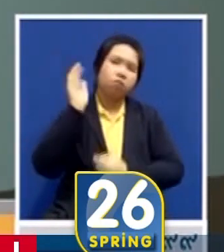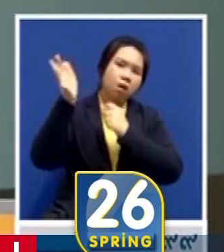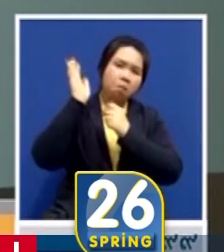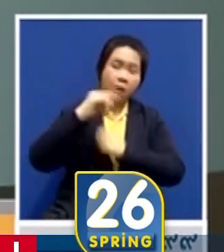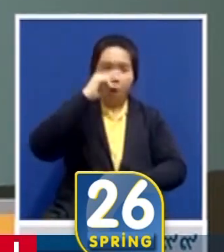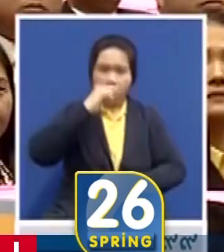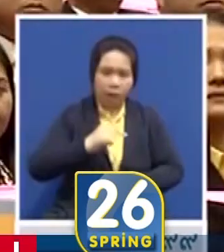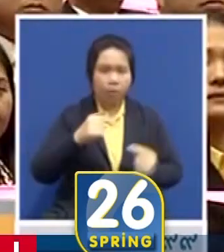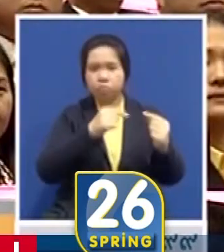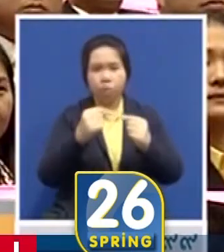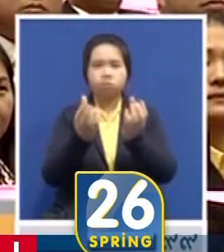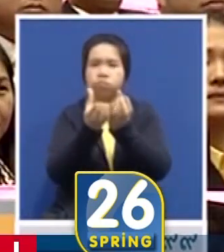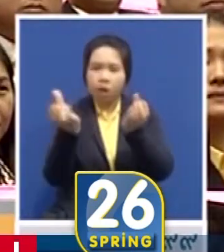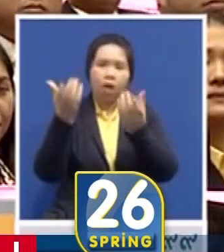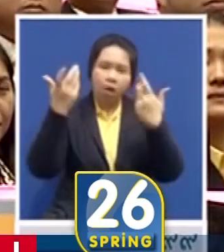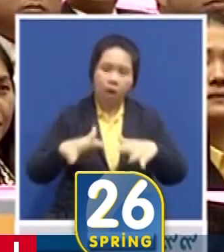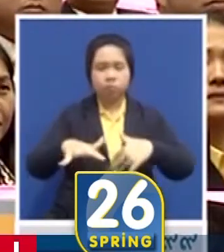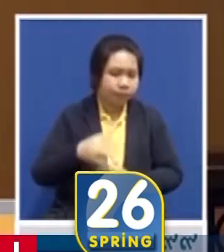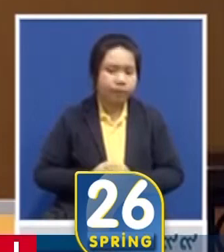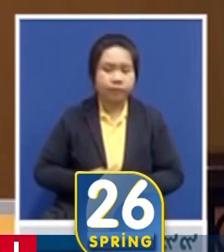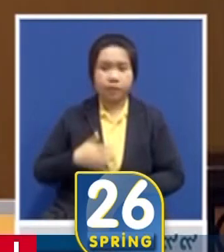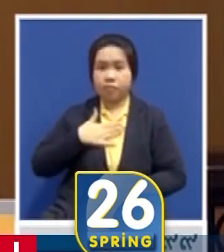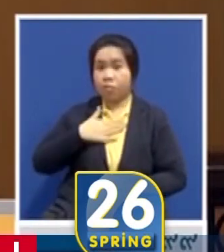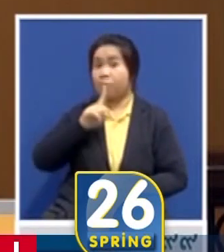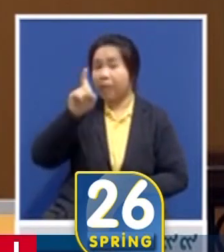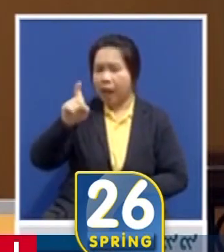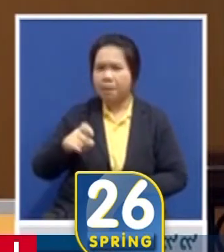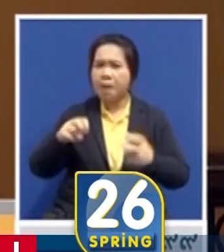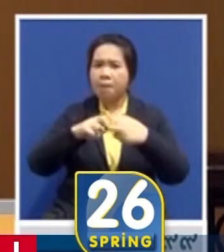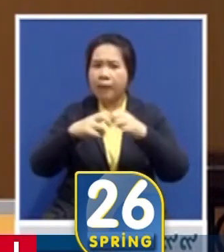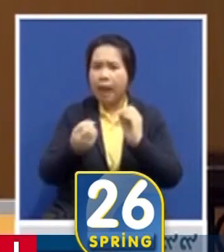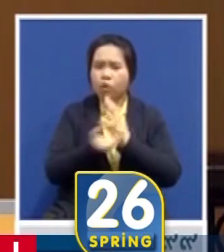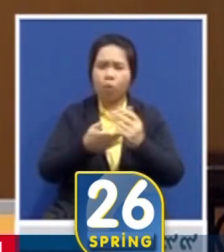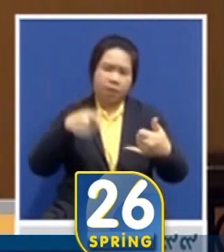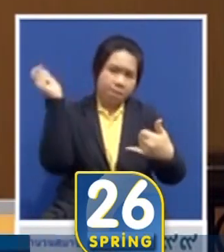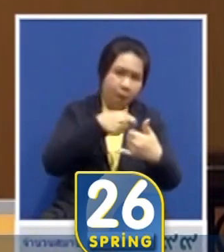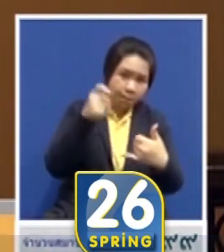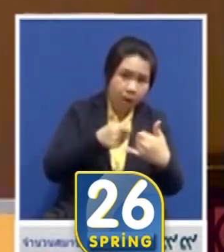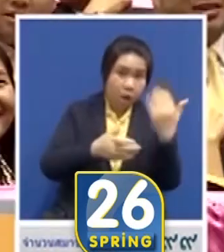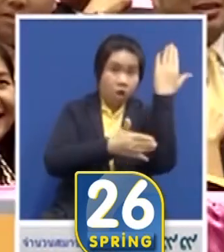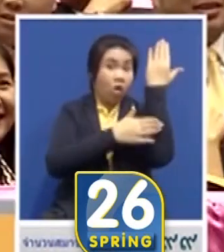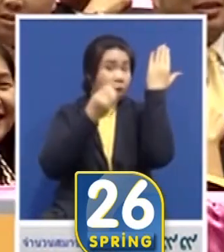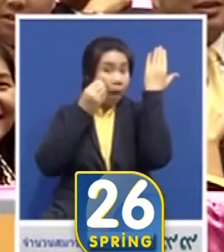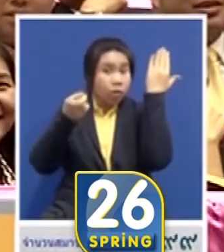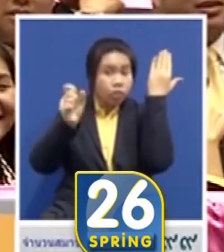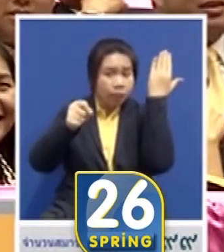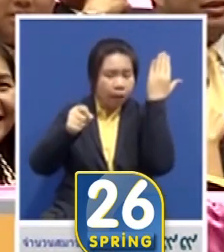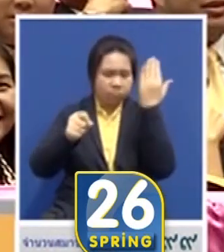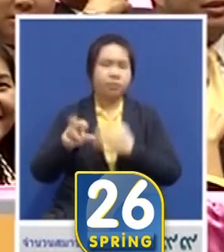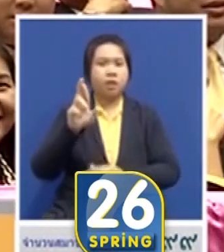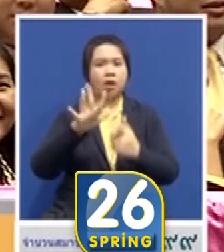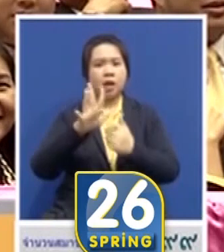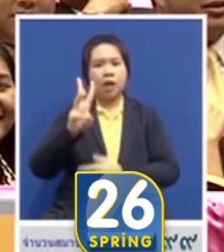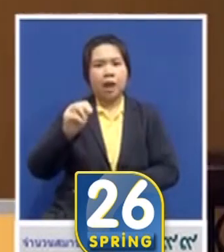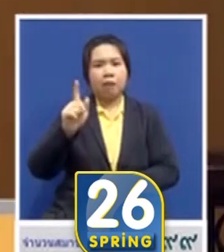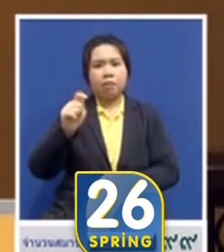งไม่ได้ต้องการข่มขู่ เหตุการณ์มันเกิดที่ปากซอยบ้านคุณจิรยุเลยเหรอครับ ถูกต้องครับรามอินทรา109เลยเข้า